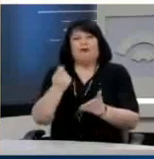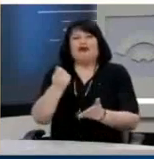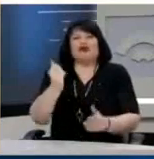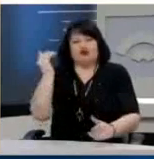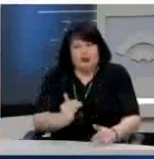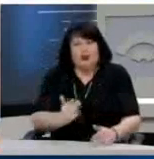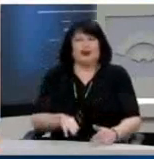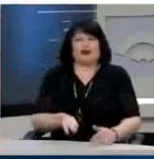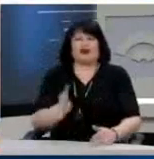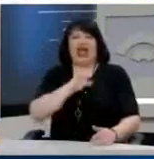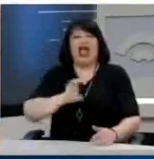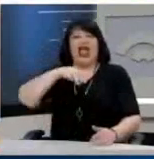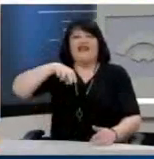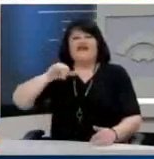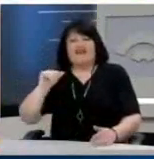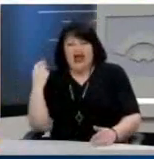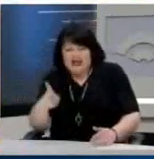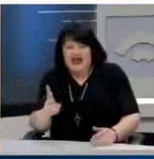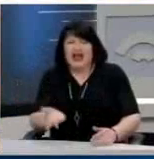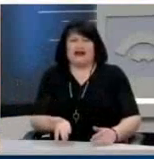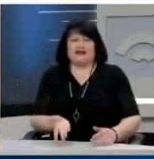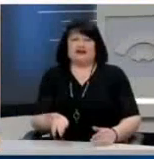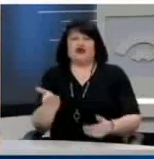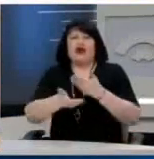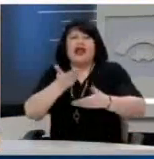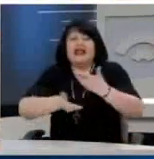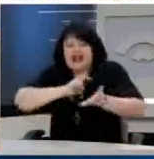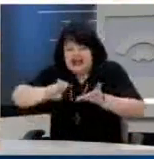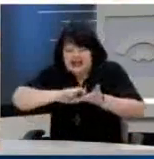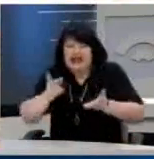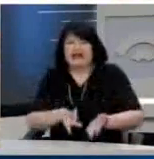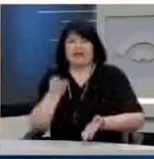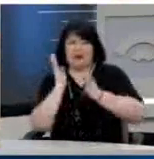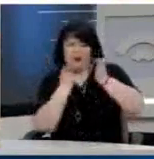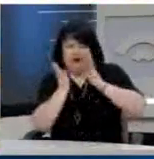μισθούς, ήταν η επιβολή του έμφυα, ήταν η επιβολή της εισφοράς αλληλεγγύης, ήταν τα